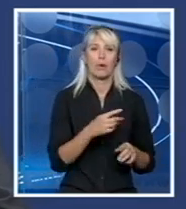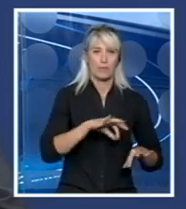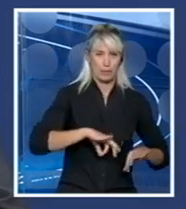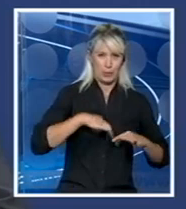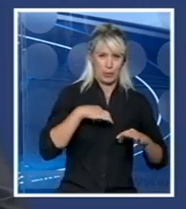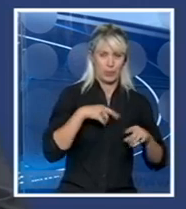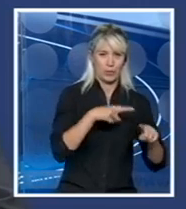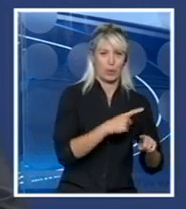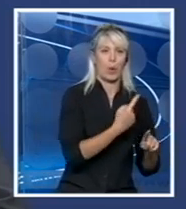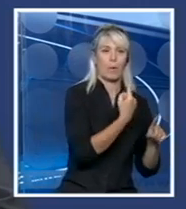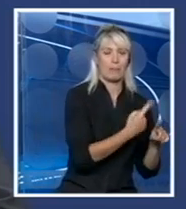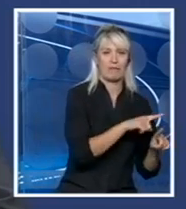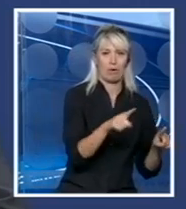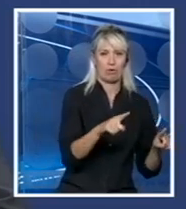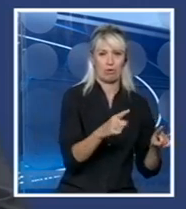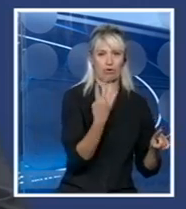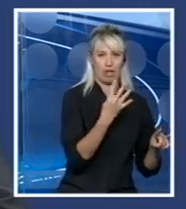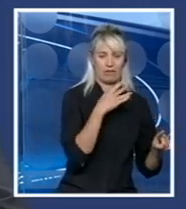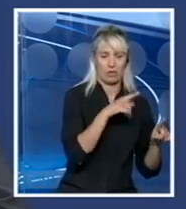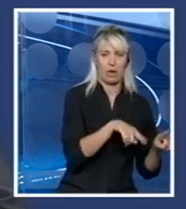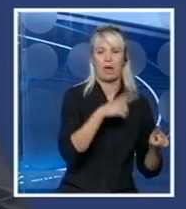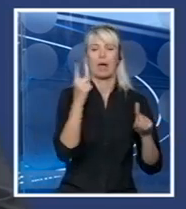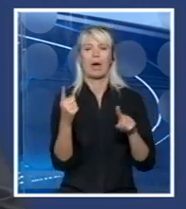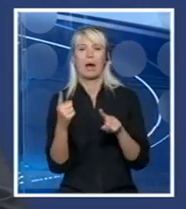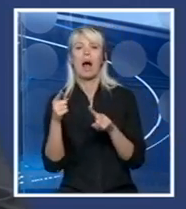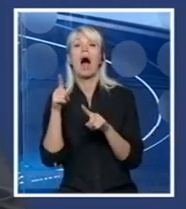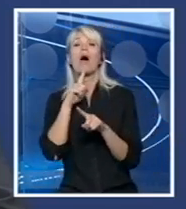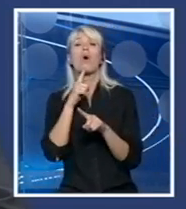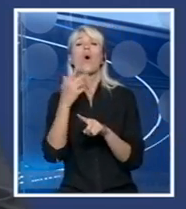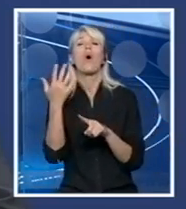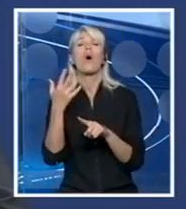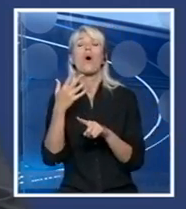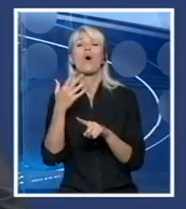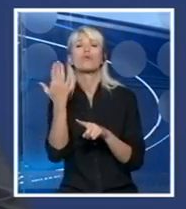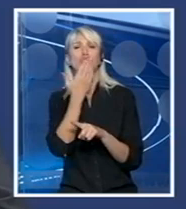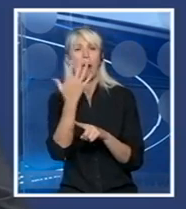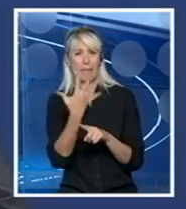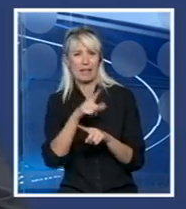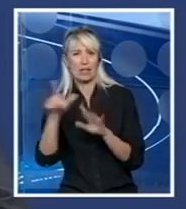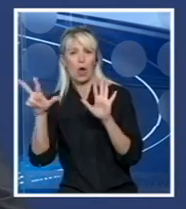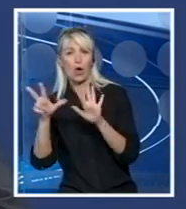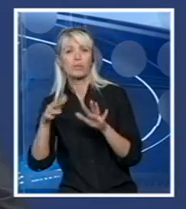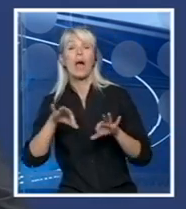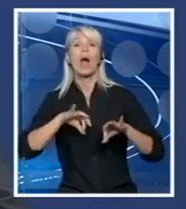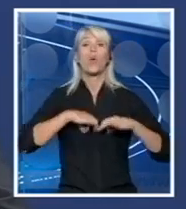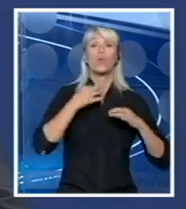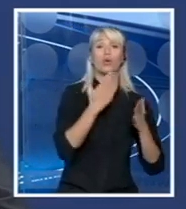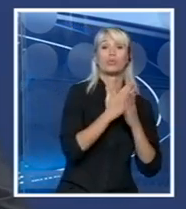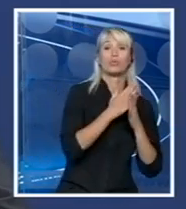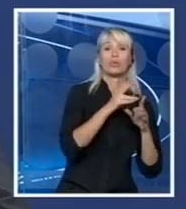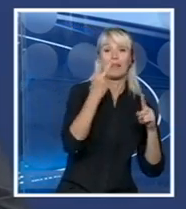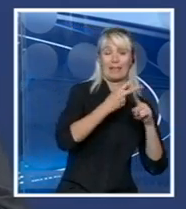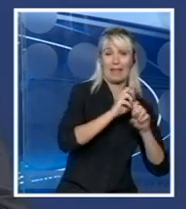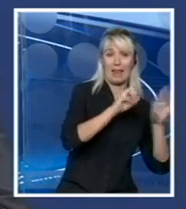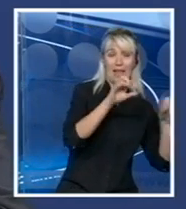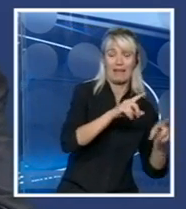prepodne, znači od 5. do 8. imati online nastavu u prepodnevnim satima, a popodne će biti nastava srednje škole, opšteobrazovni